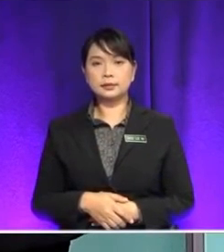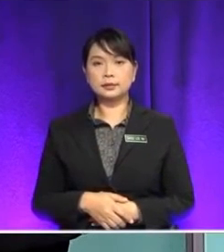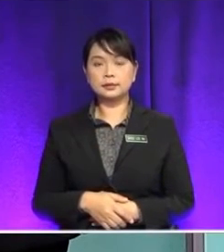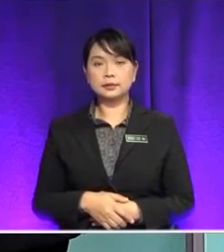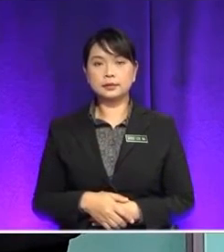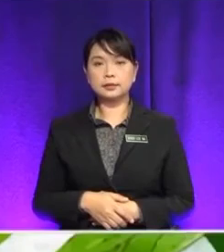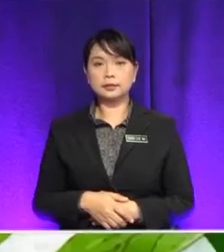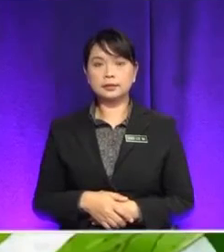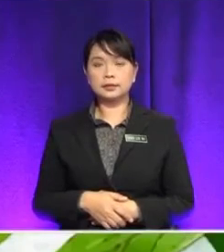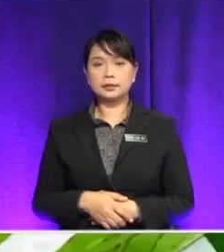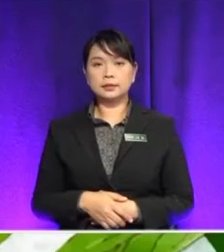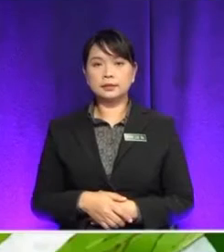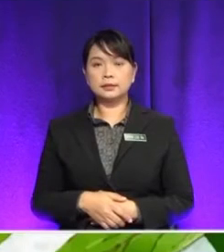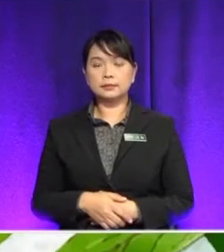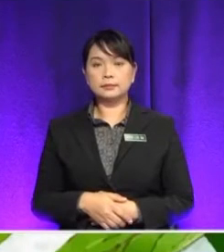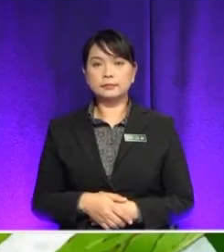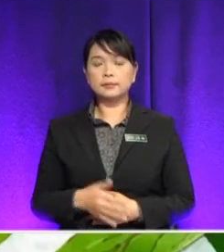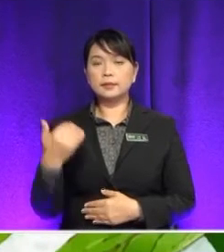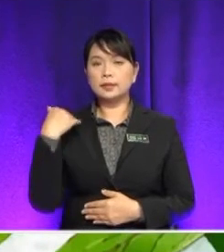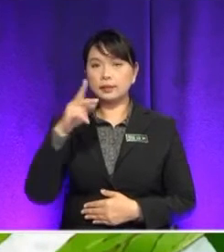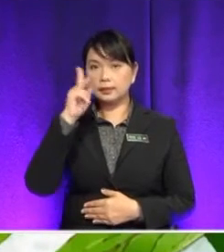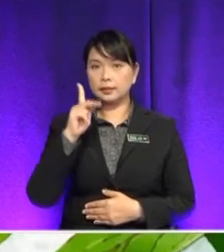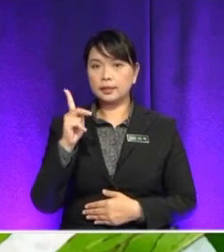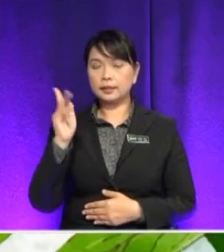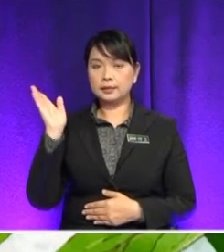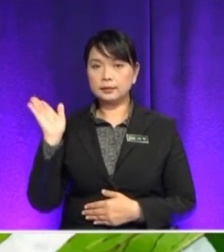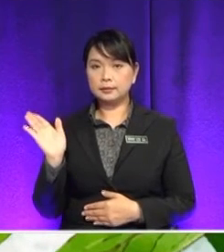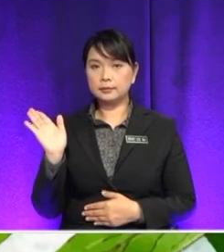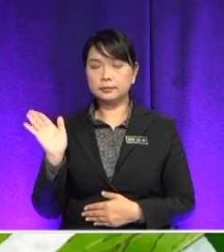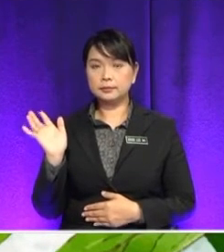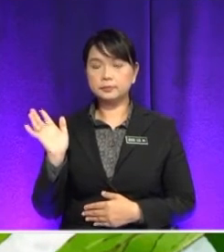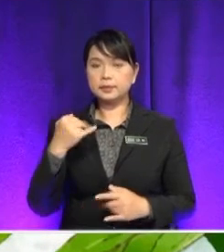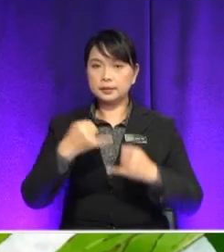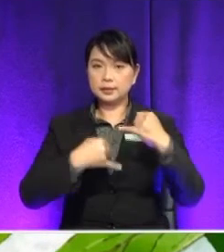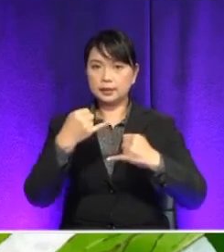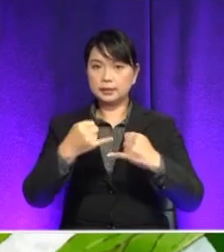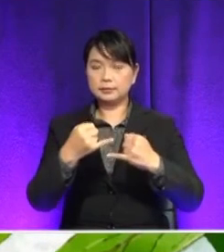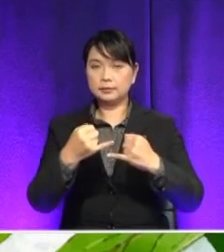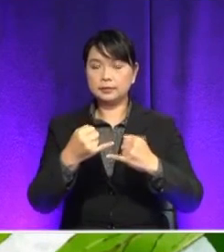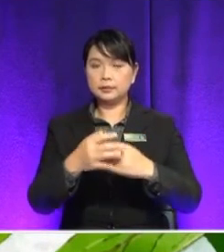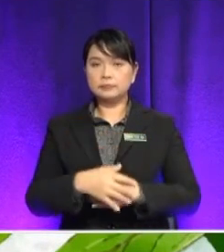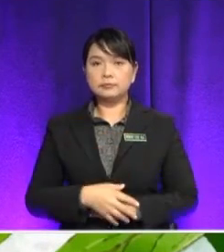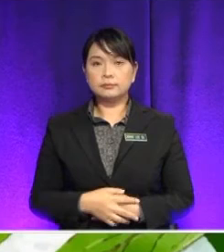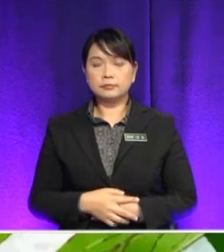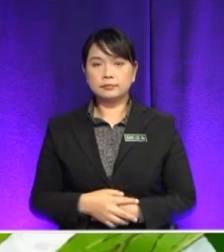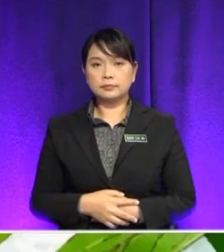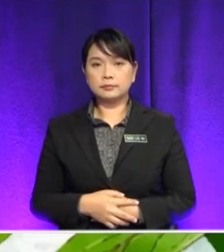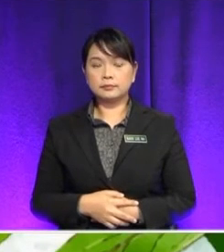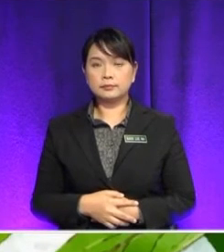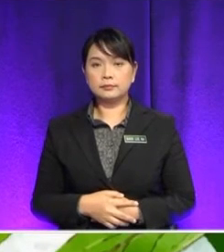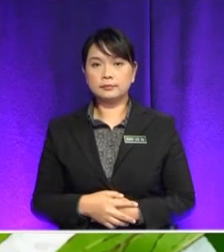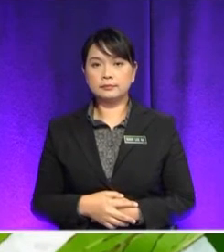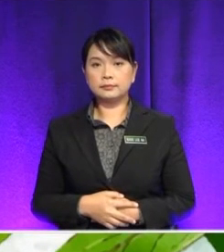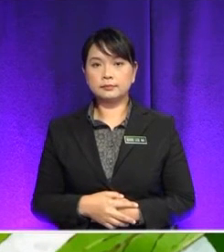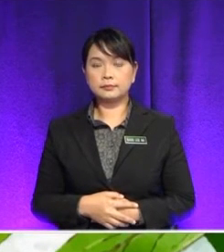akeh adegan-adegan peluru berpandu dari pangkalan tutorial itu bercahaya memintas peluru berpandu daripada pesawat tersebut